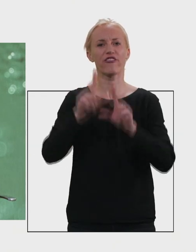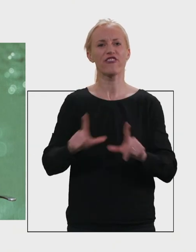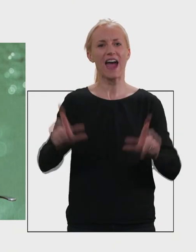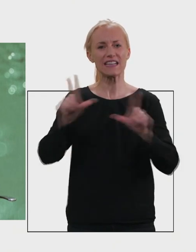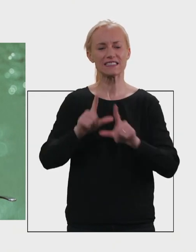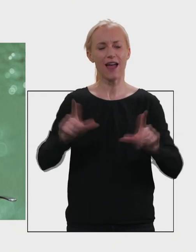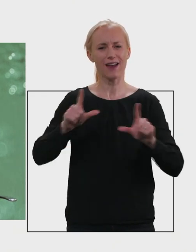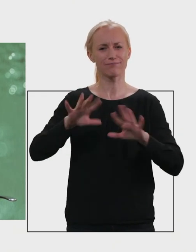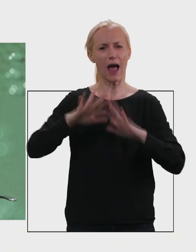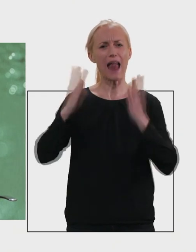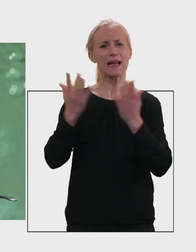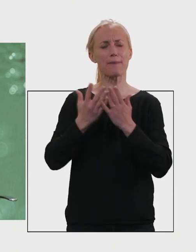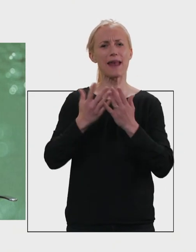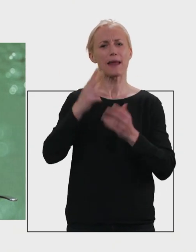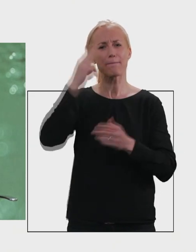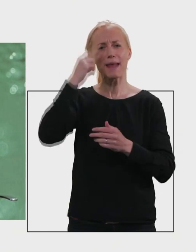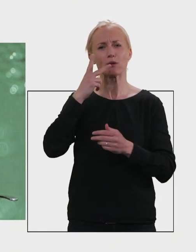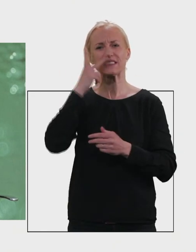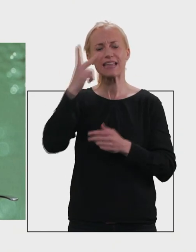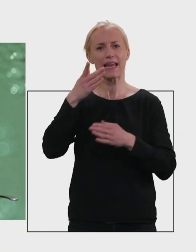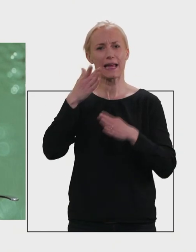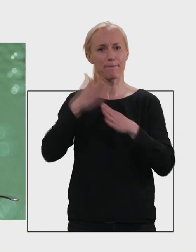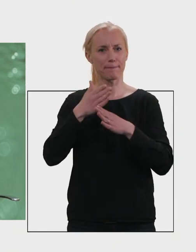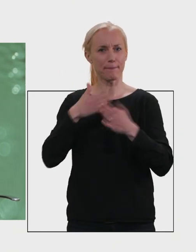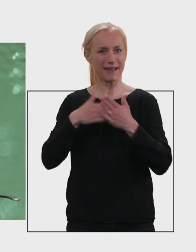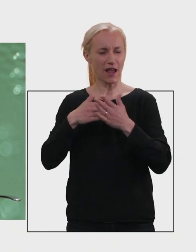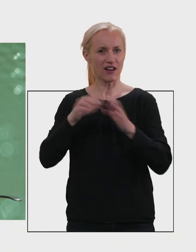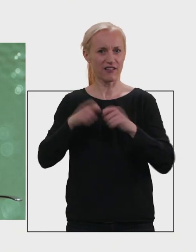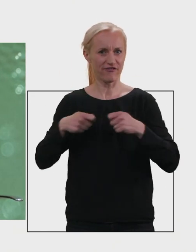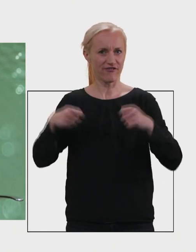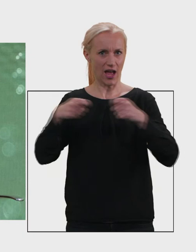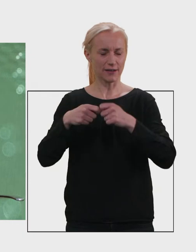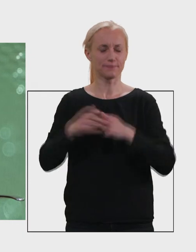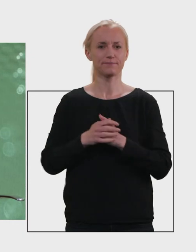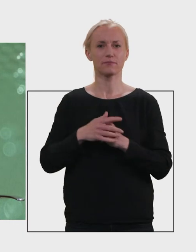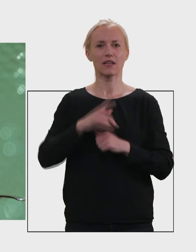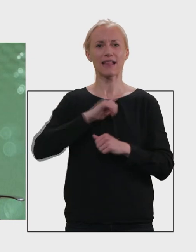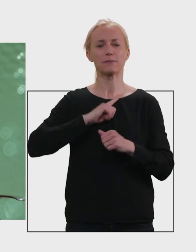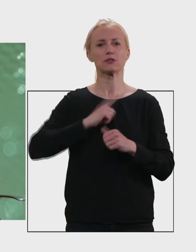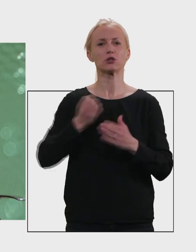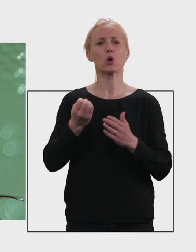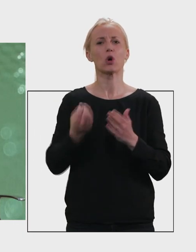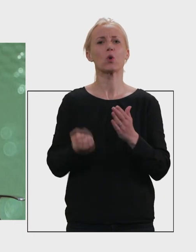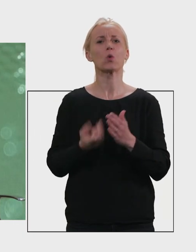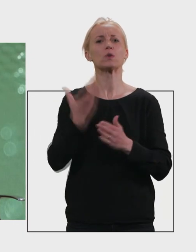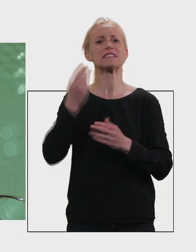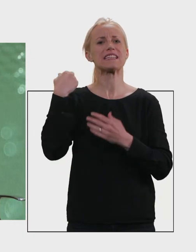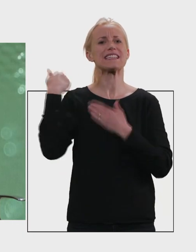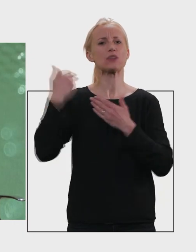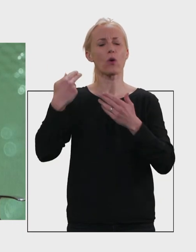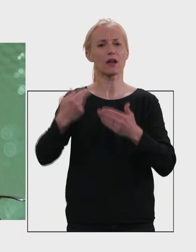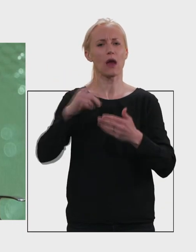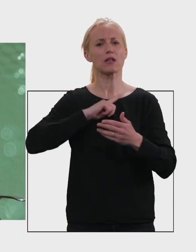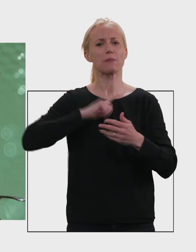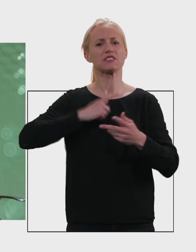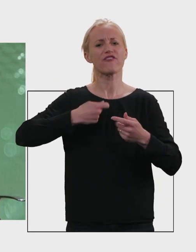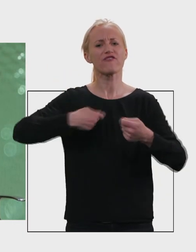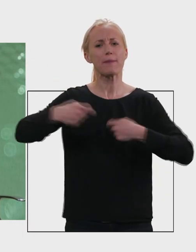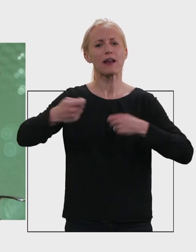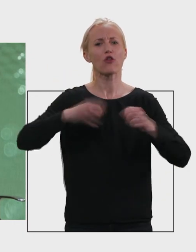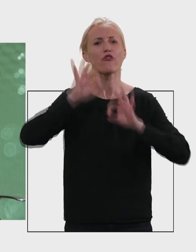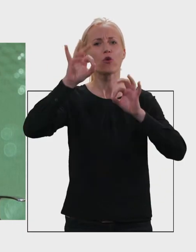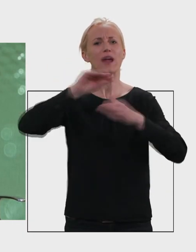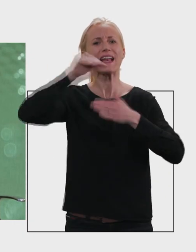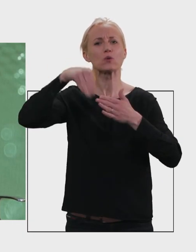und Sehbehindertenverein in Berlin. Ich bin Kunstpädagogin und arbeite auch als Kunstvermittlerin, insbesondere für inklusive Führungen